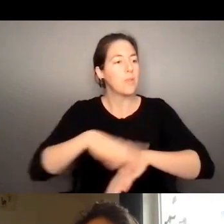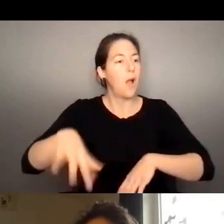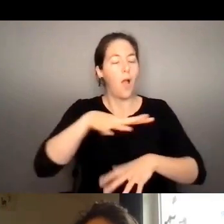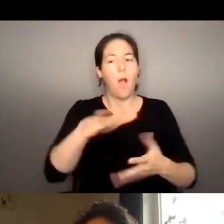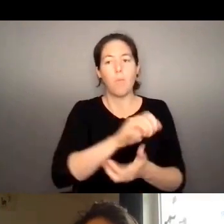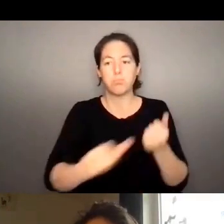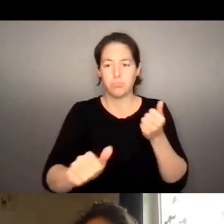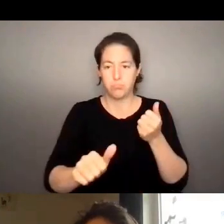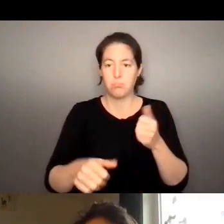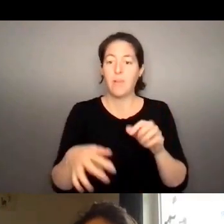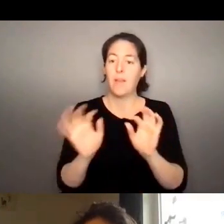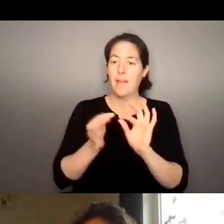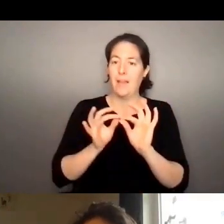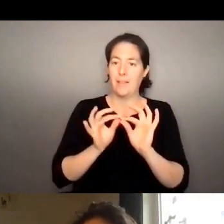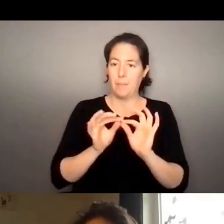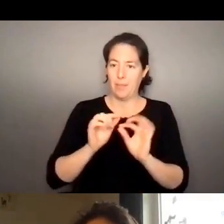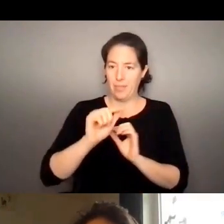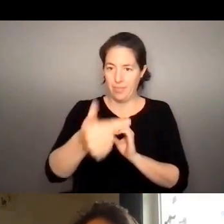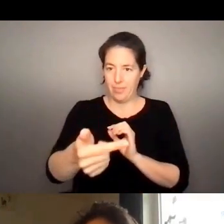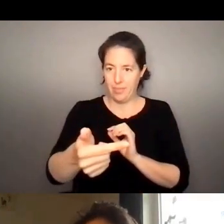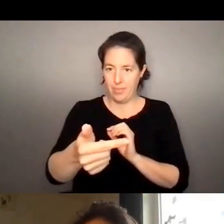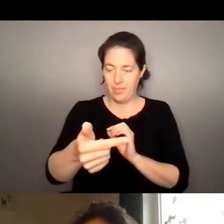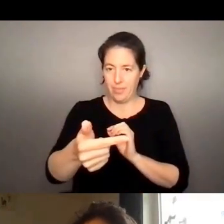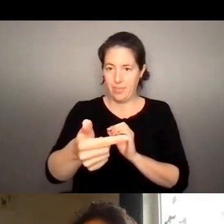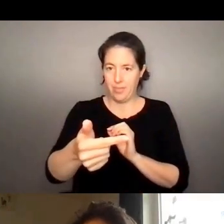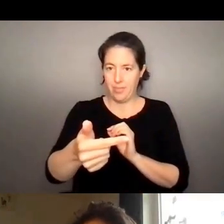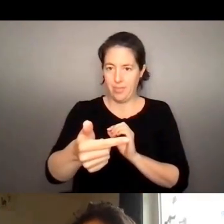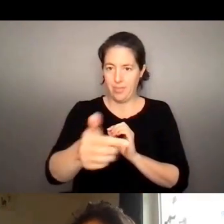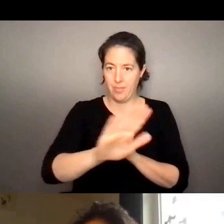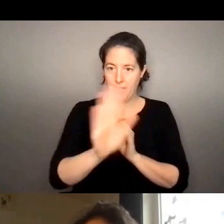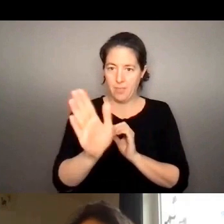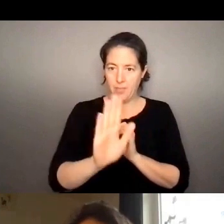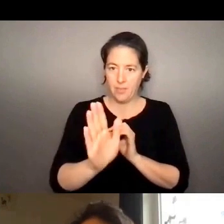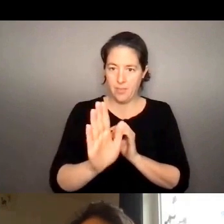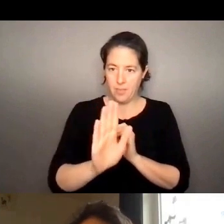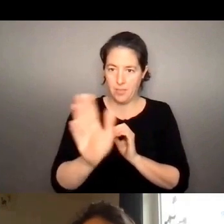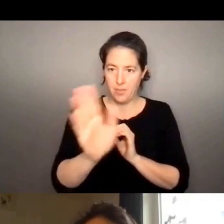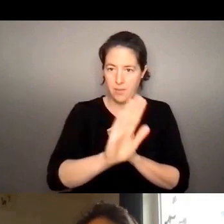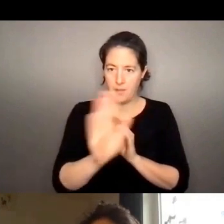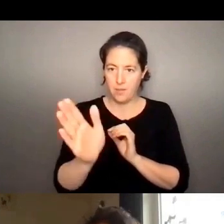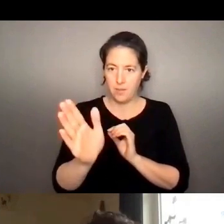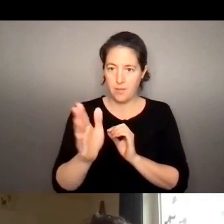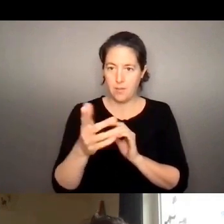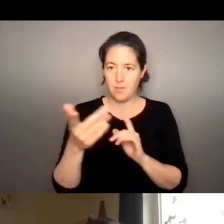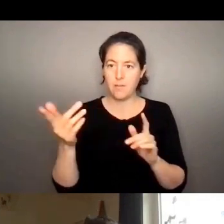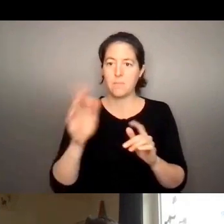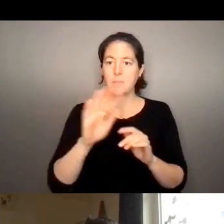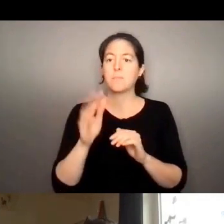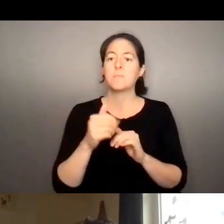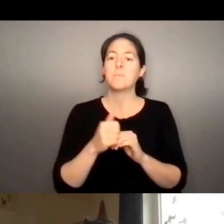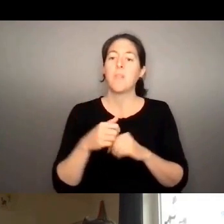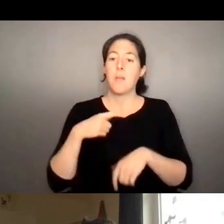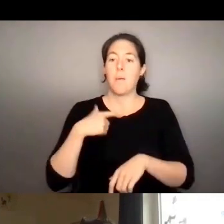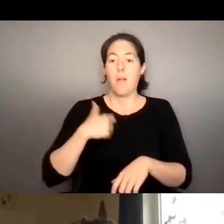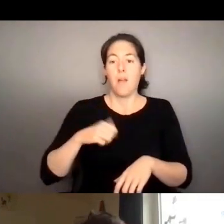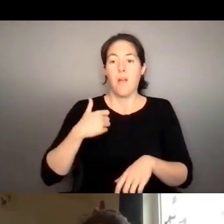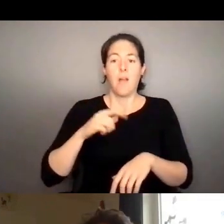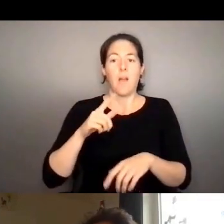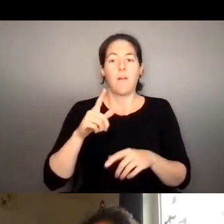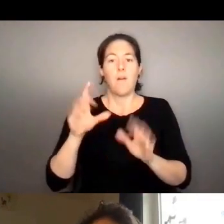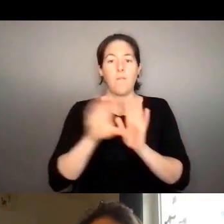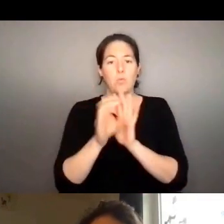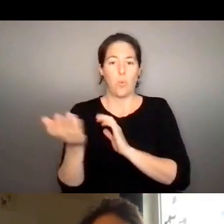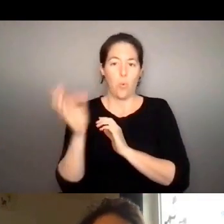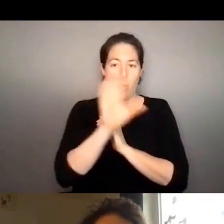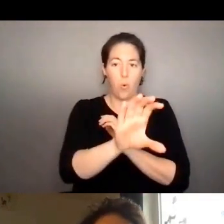Donc, je vais revenir à notre petit graphique. Je vais essayer de prendre le rythme parce qu'on le temps file.